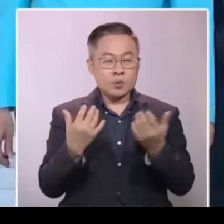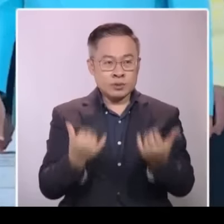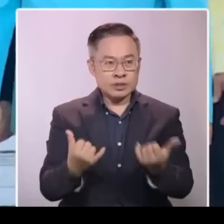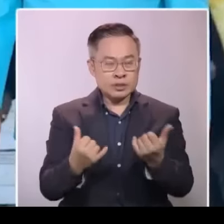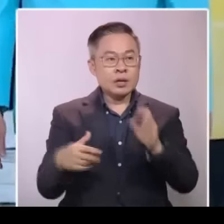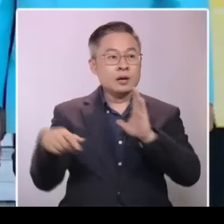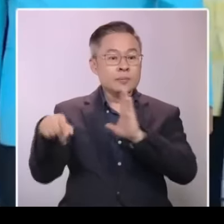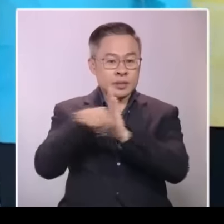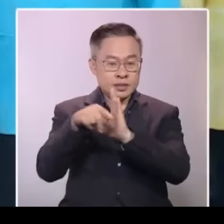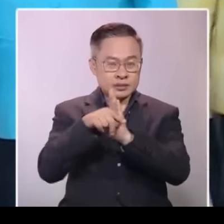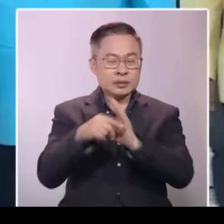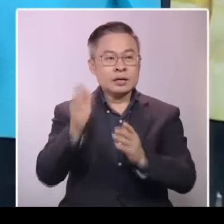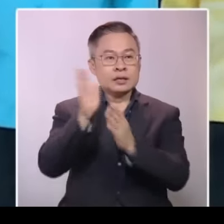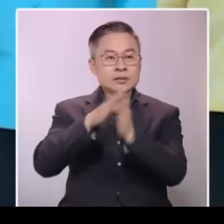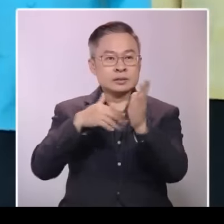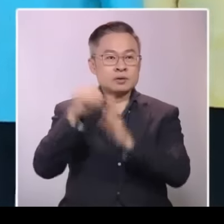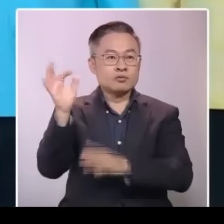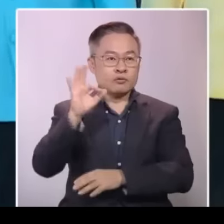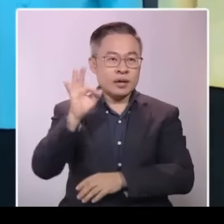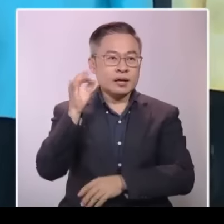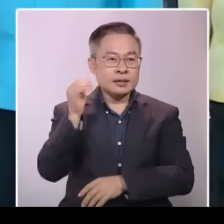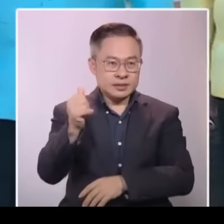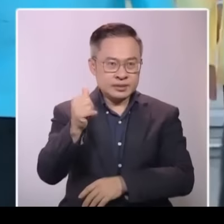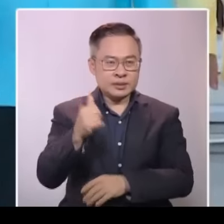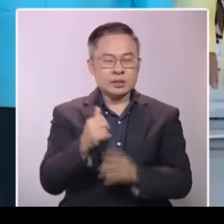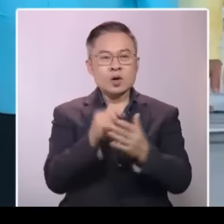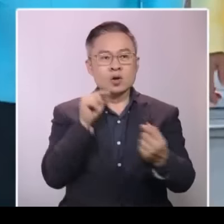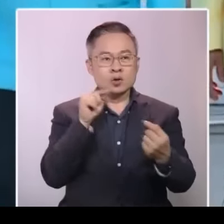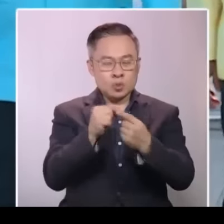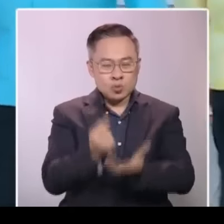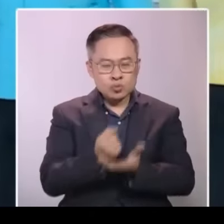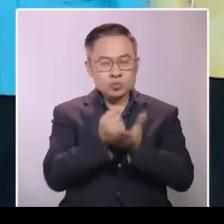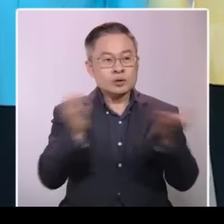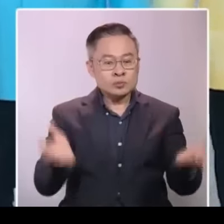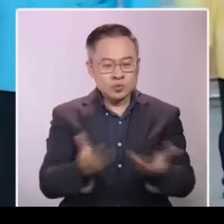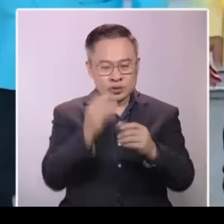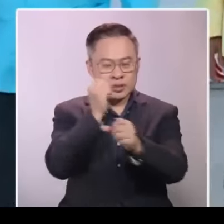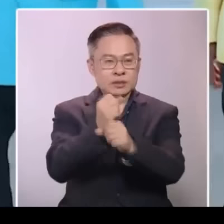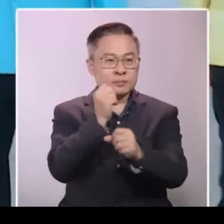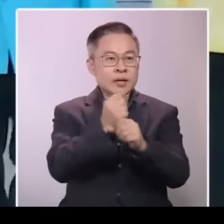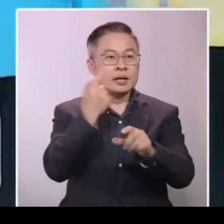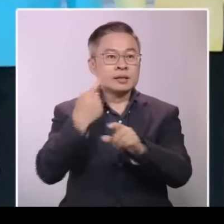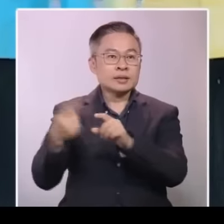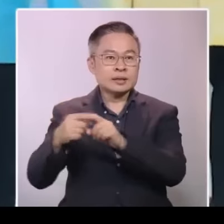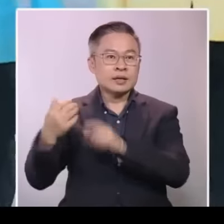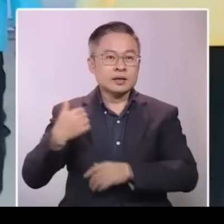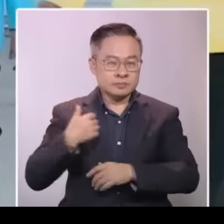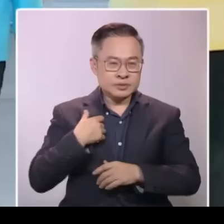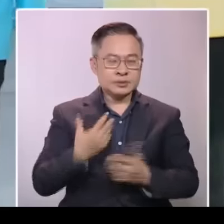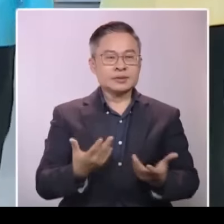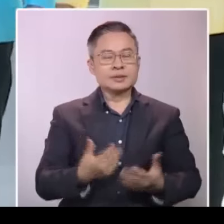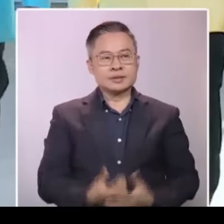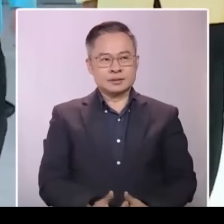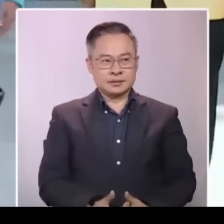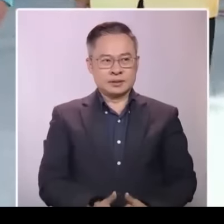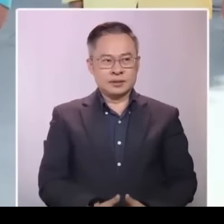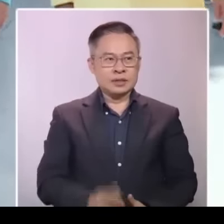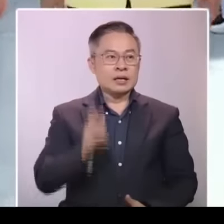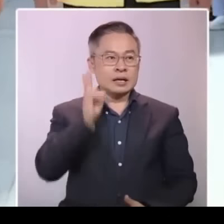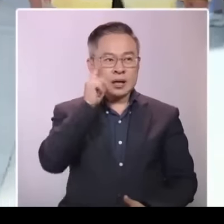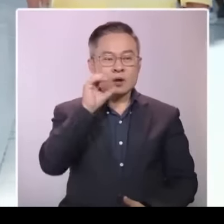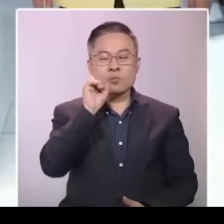เป็นสีมงคล สีฟ้าเป็นสีมงคล ใช่แล้วก็เป็นสีที่เสริมเรื่องของหน้าที่การงานด้วยนะคะดิฉันก็เห็นมีรายงานข่า